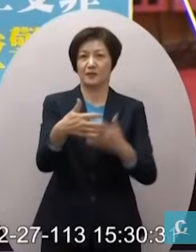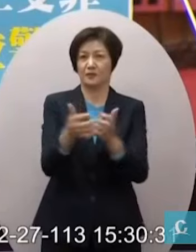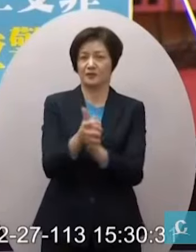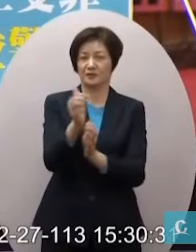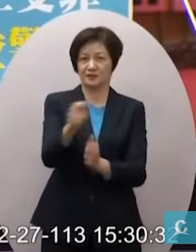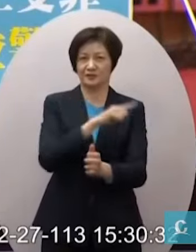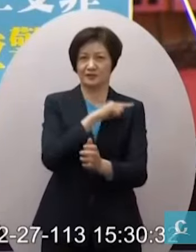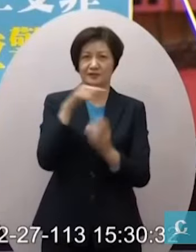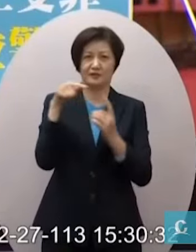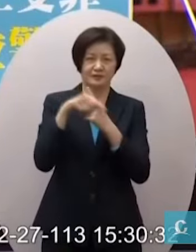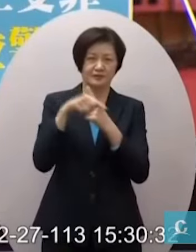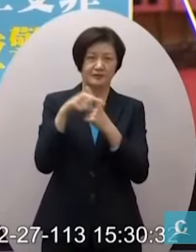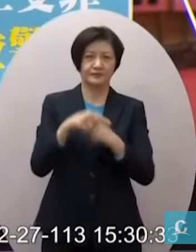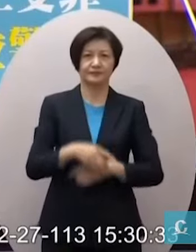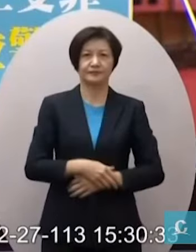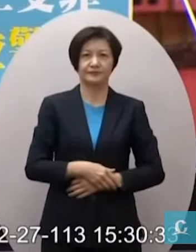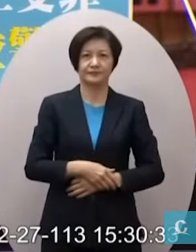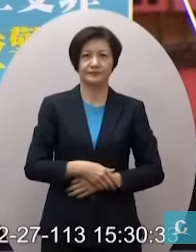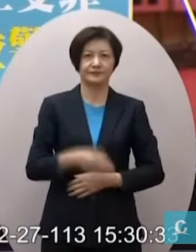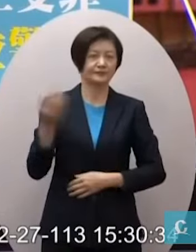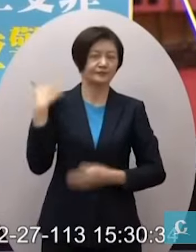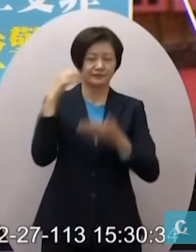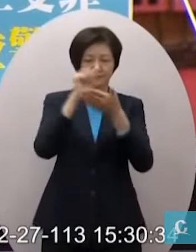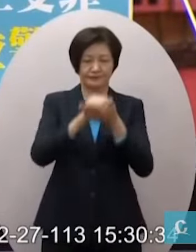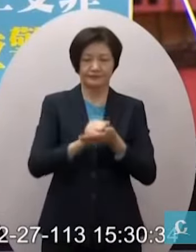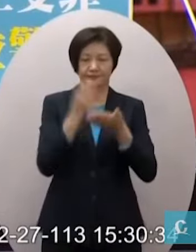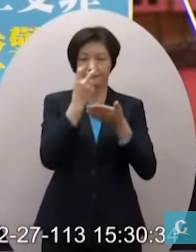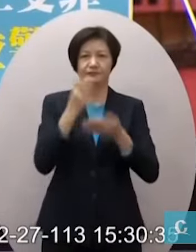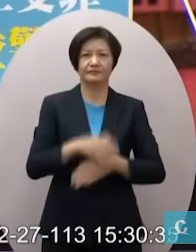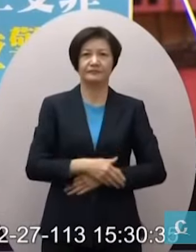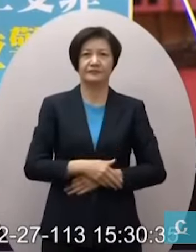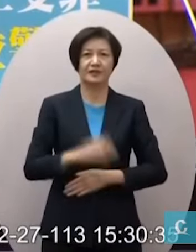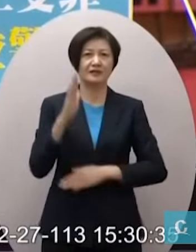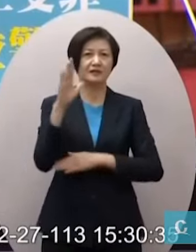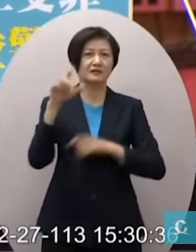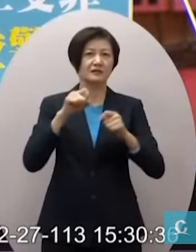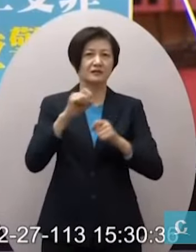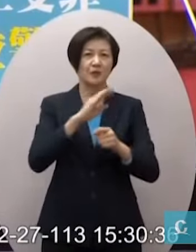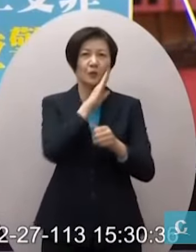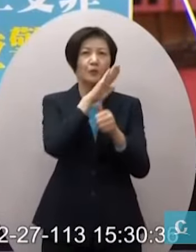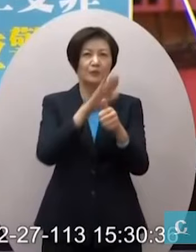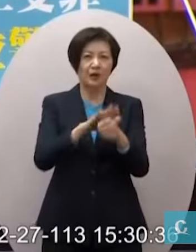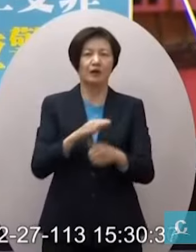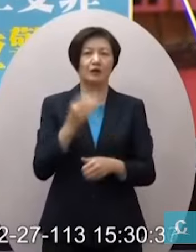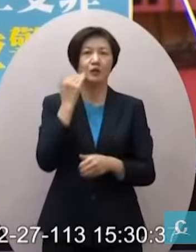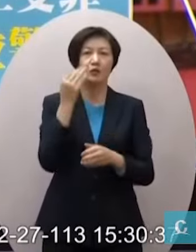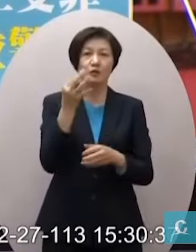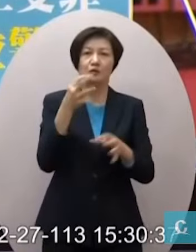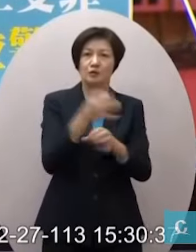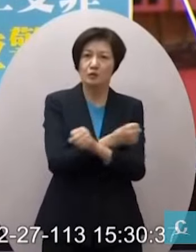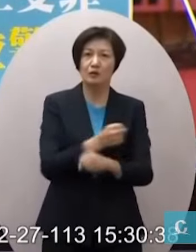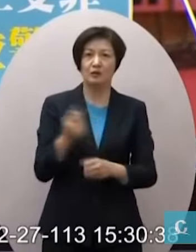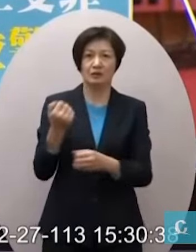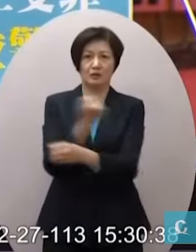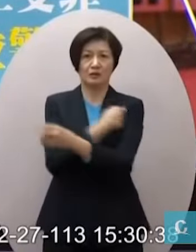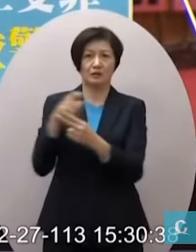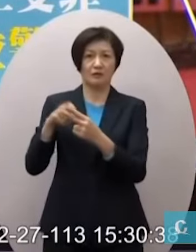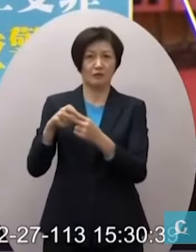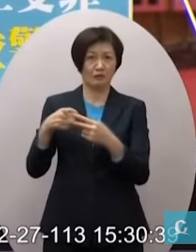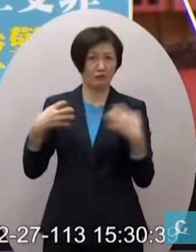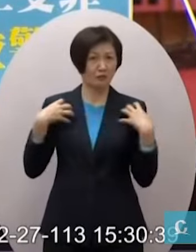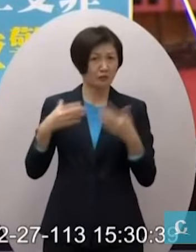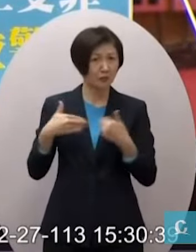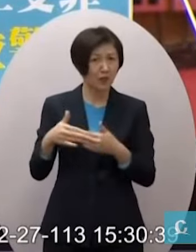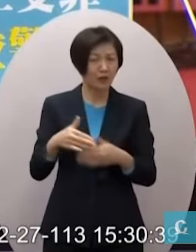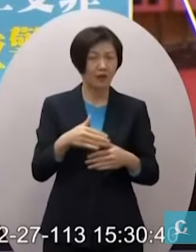一下，好好去查一下，政策复盘，亏钱是劳工的事吗？是你政府